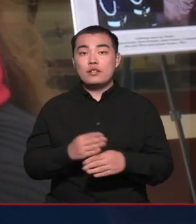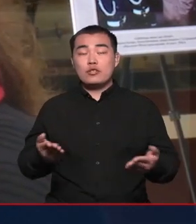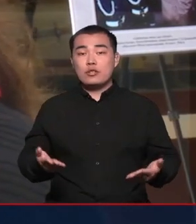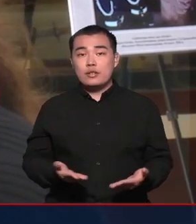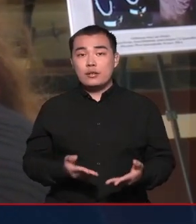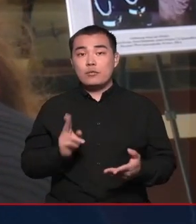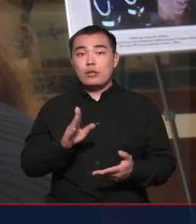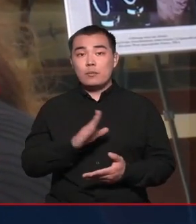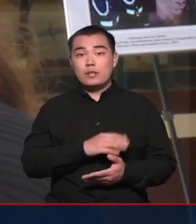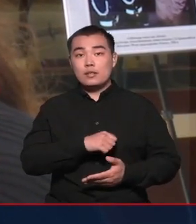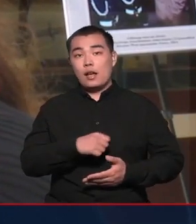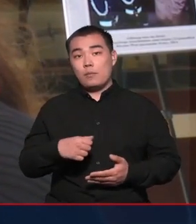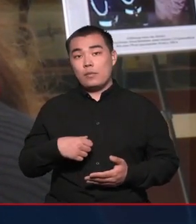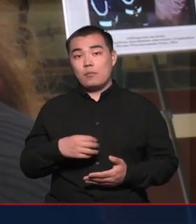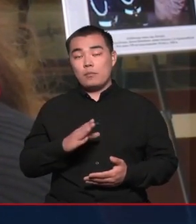жизни, который он